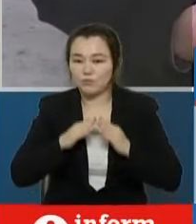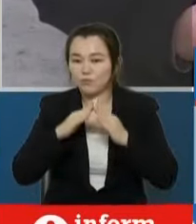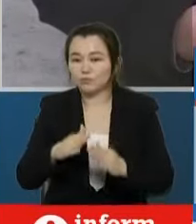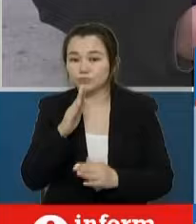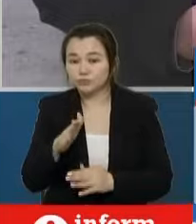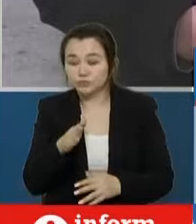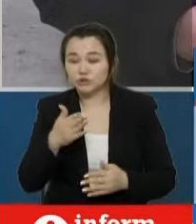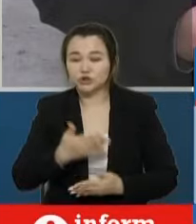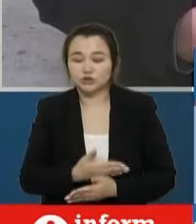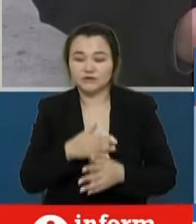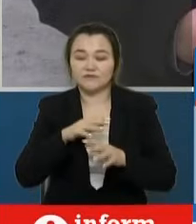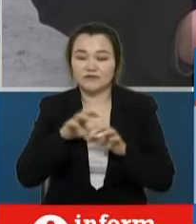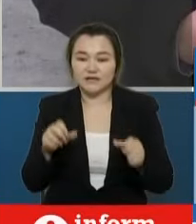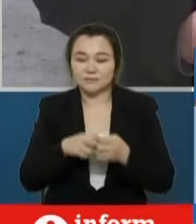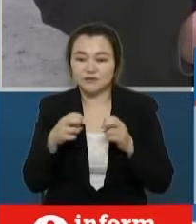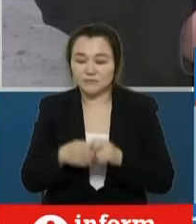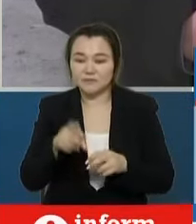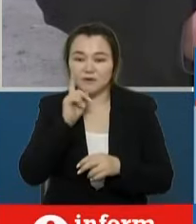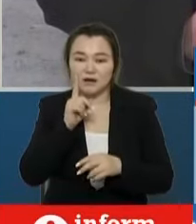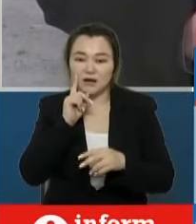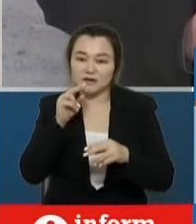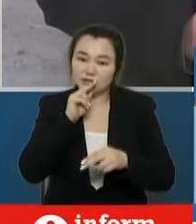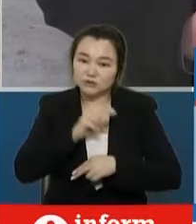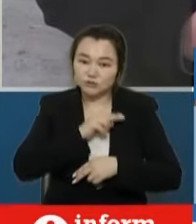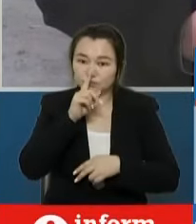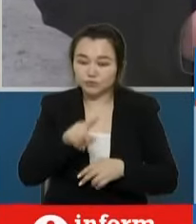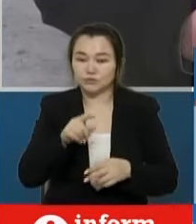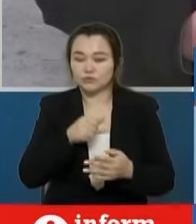тұрғындар билік үй мәселесіне бет бұрғанша қайғылы жағдай